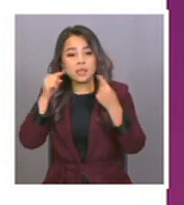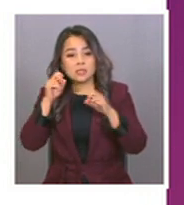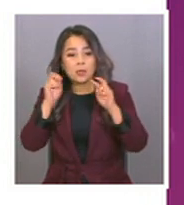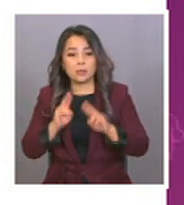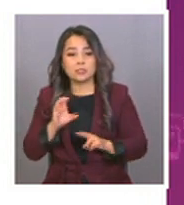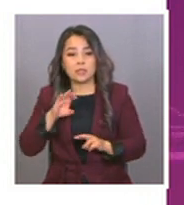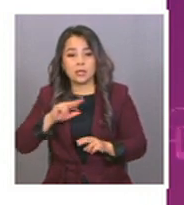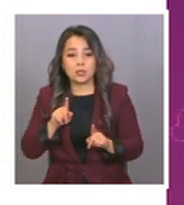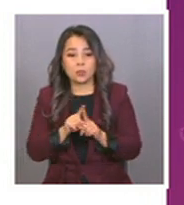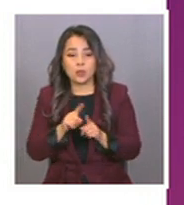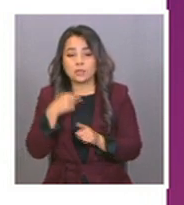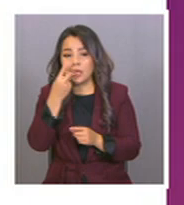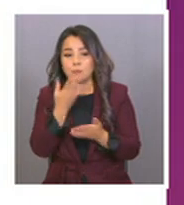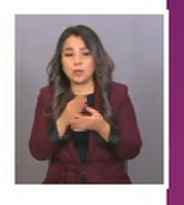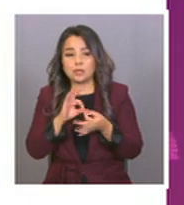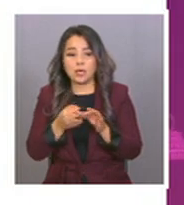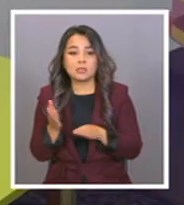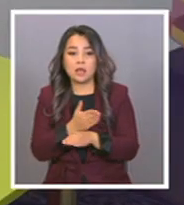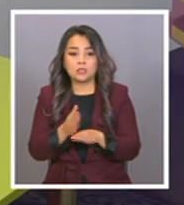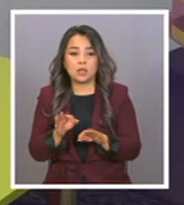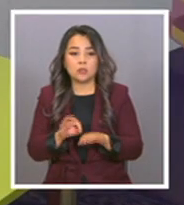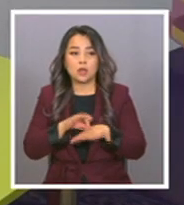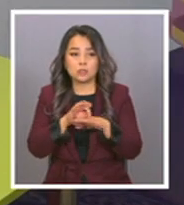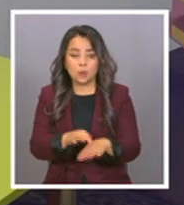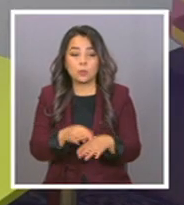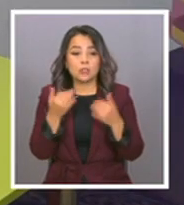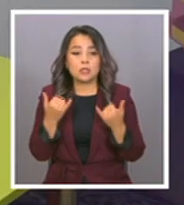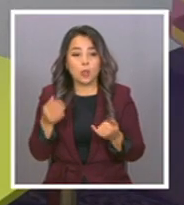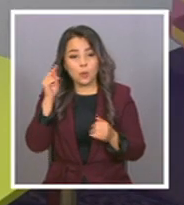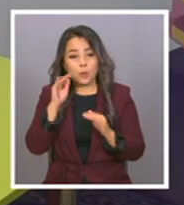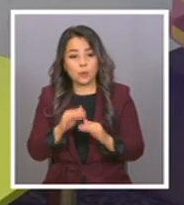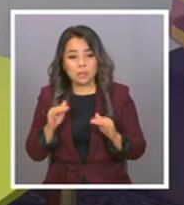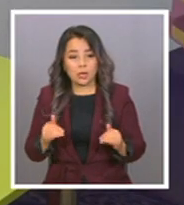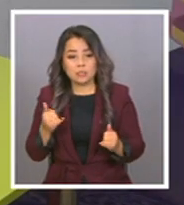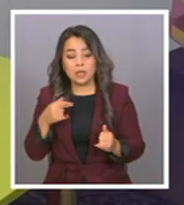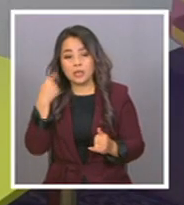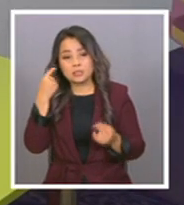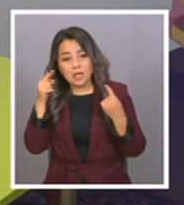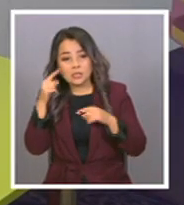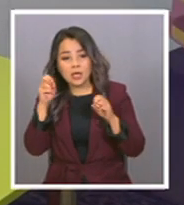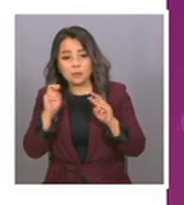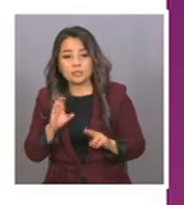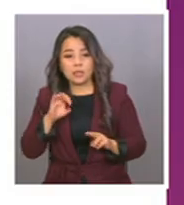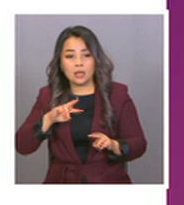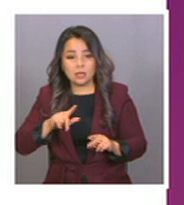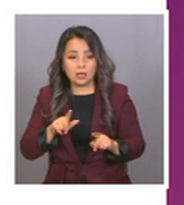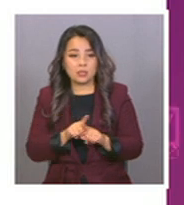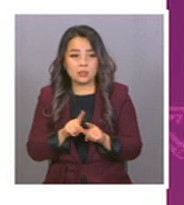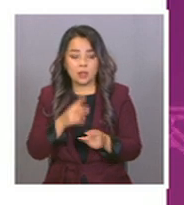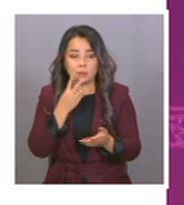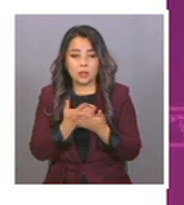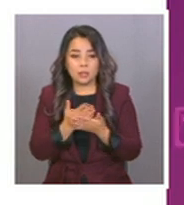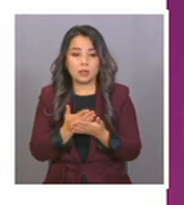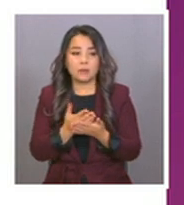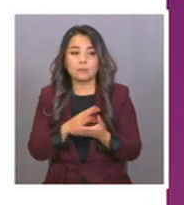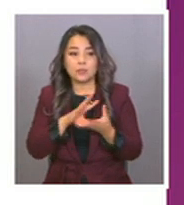стилистикалық сипатына талдау жасаңыз. Оқушылар, идеялық, стилистикалық сипатына талдау жасау үшін